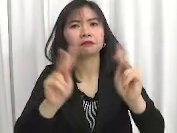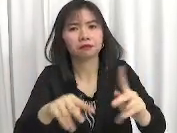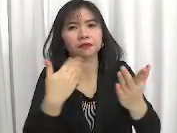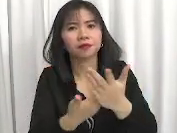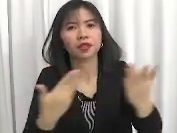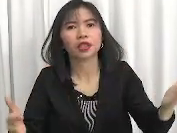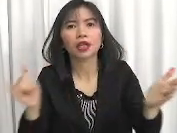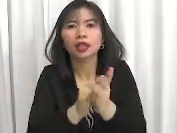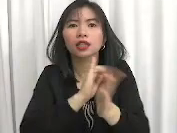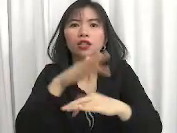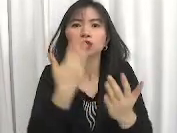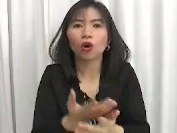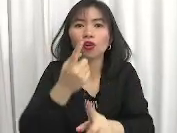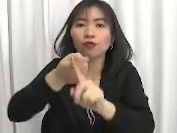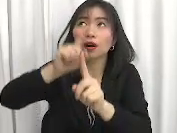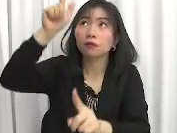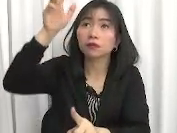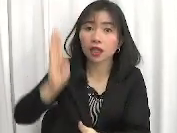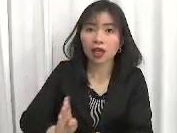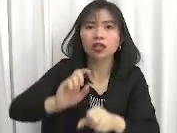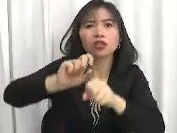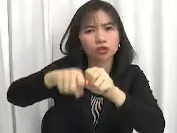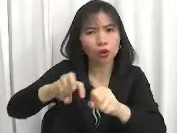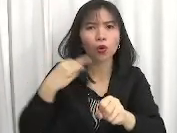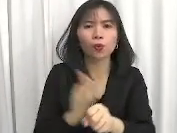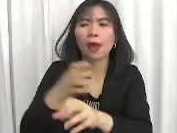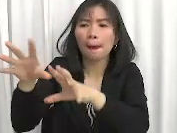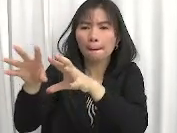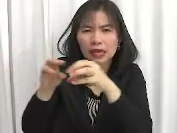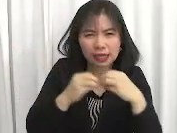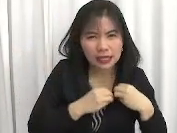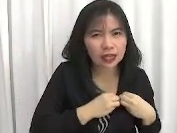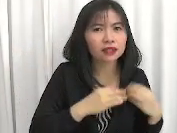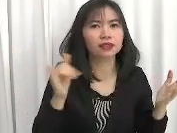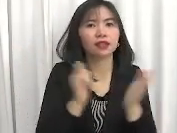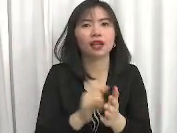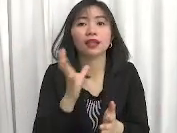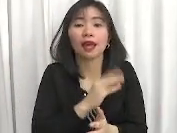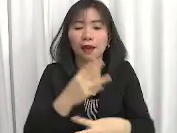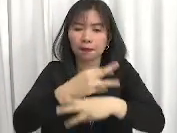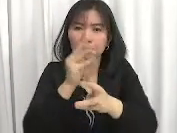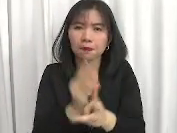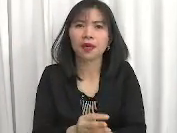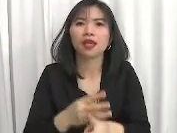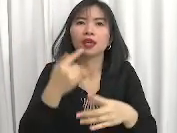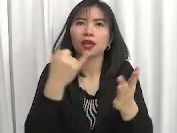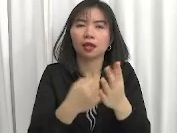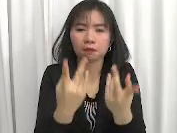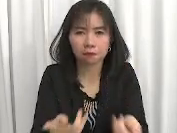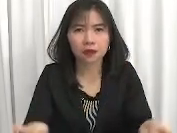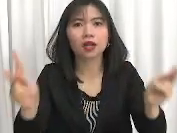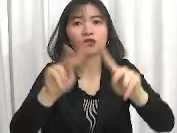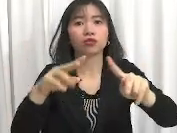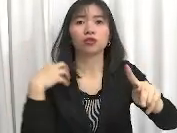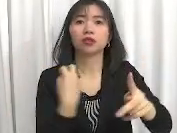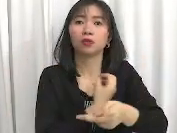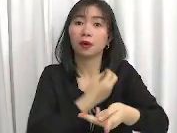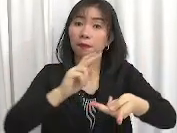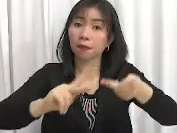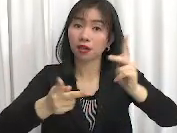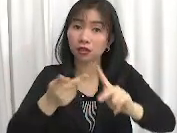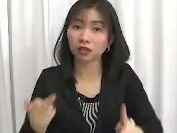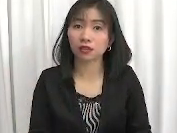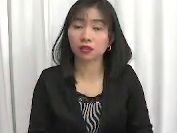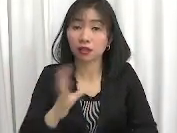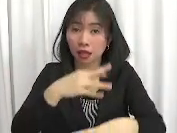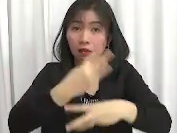Panginoon. Yeah. So, dapat lang talagang i-dear natin ang ating asawa. Yun. I-esteem natin ng talagang